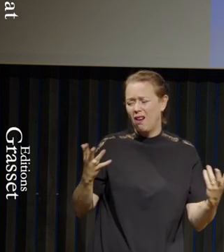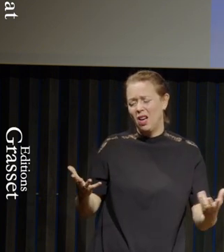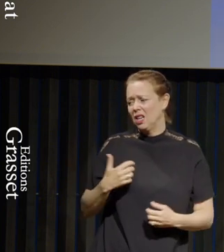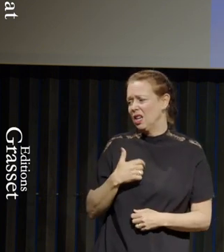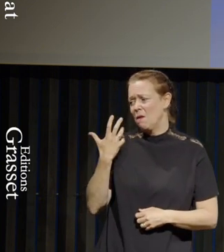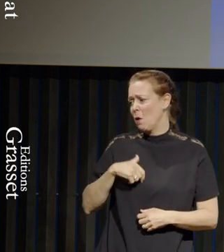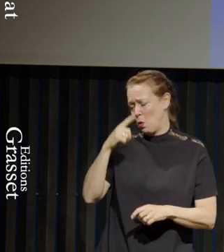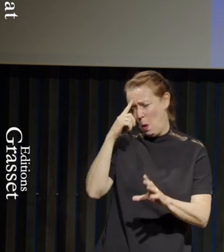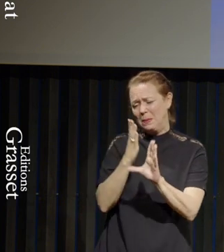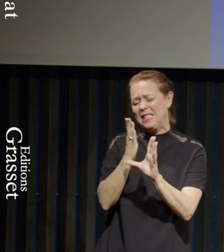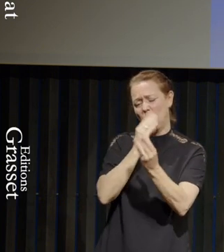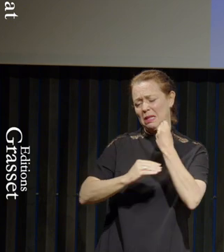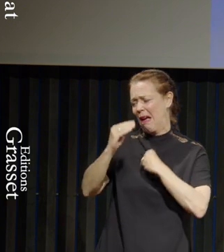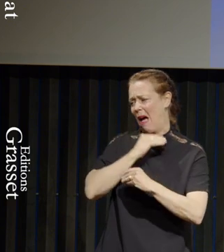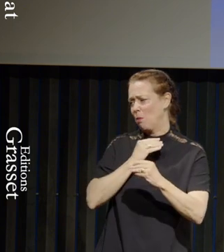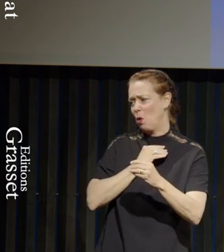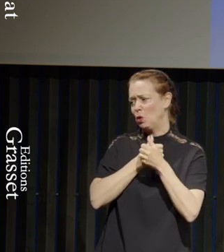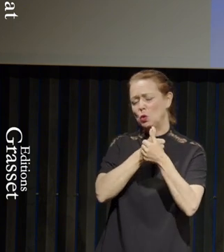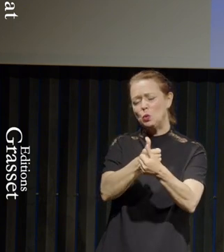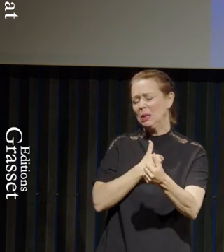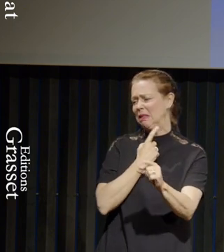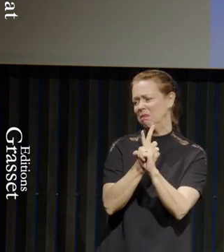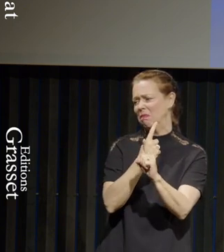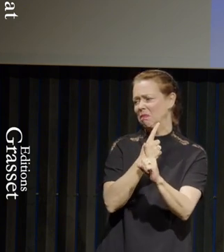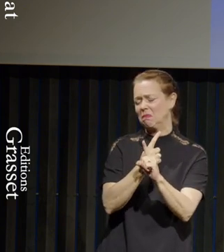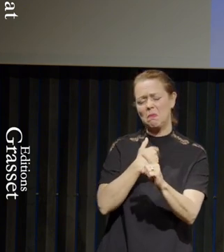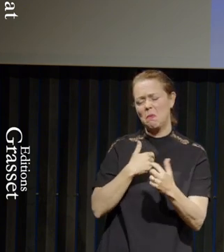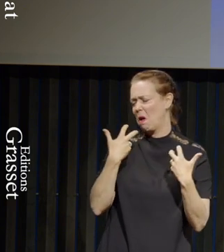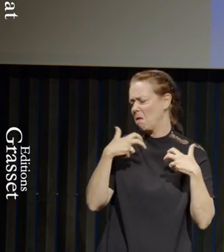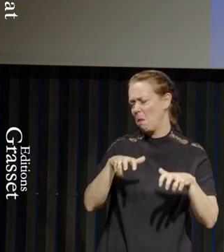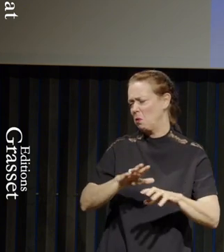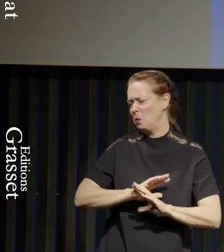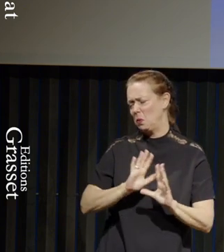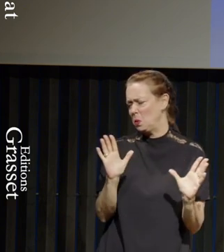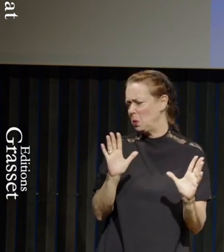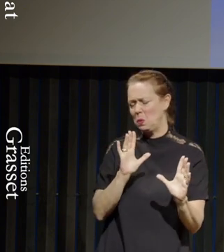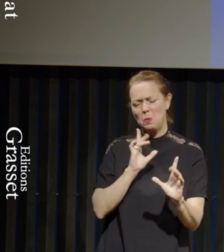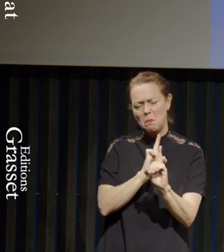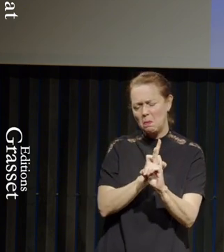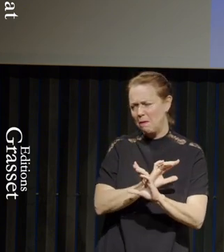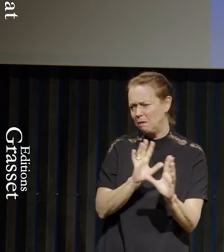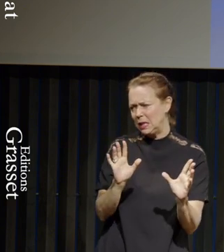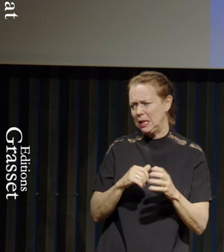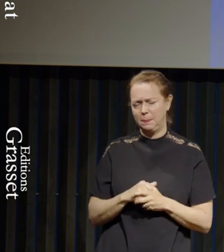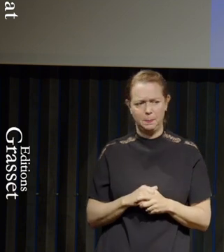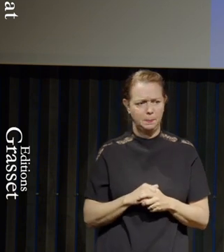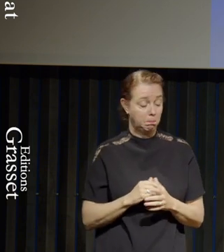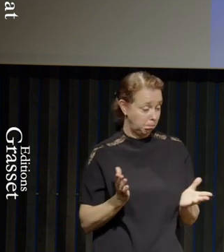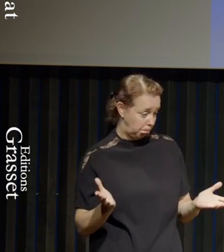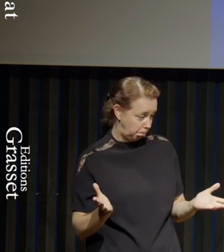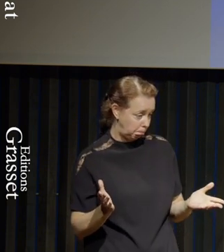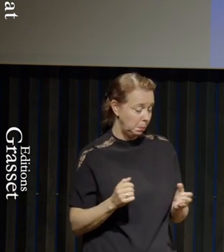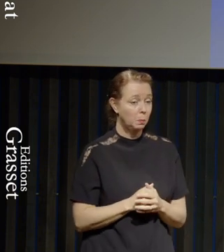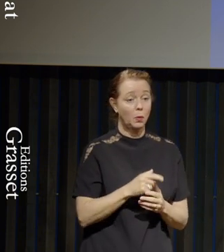la psychothérapeute qui le suivait en parallèle du suivi psychiatrique. Et